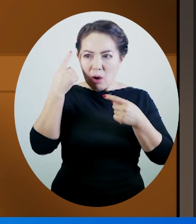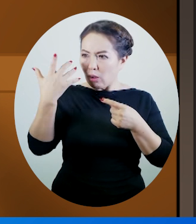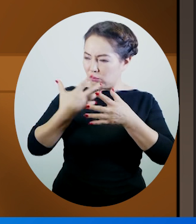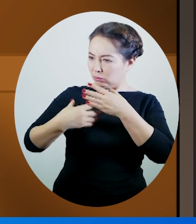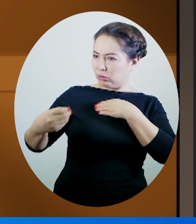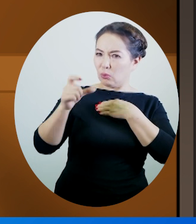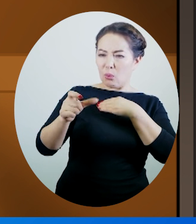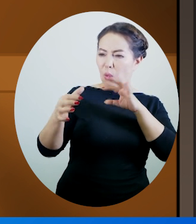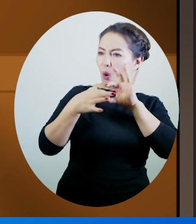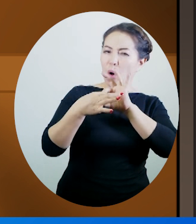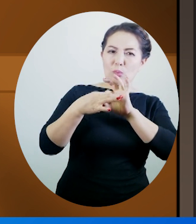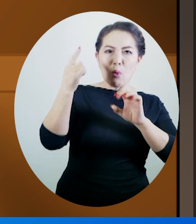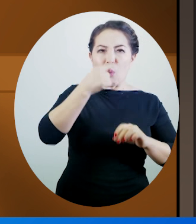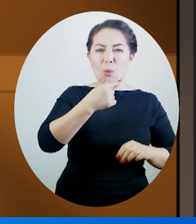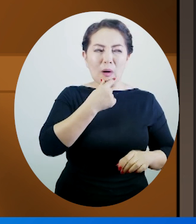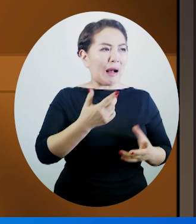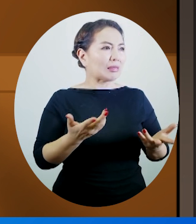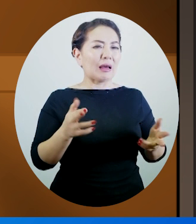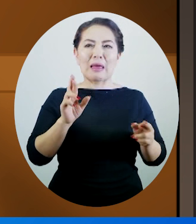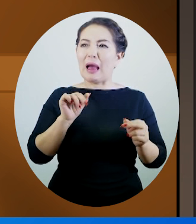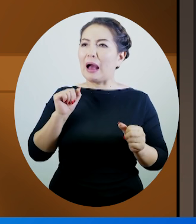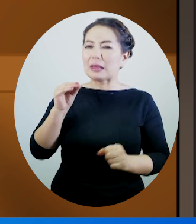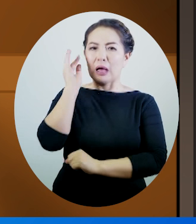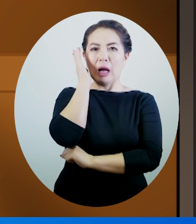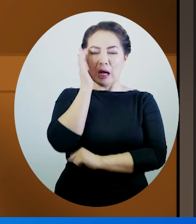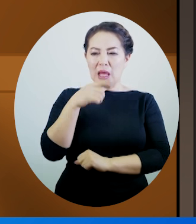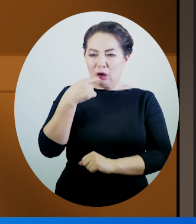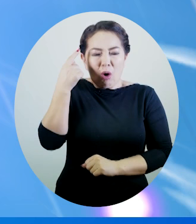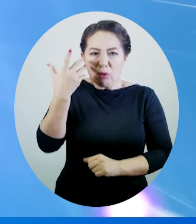ойлгохгүй. Бус хэдийгээ олддгүй. Яадгийн блэ байц.